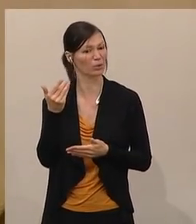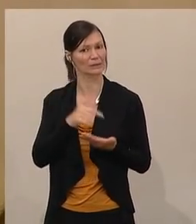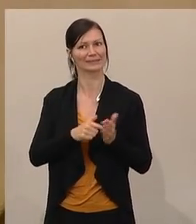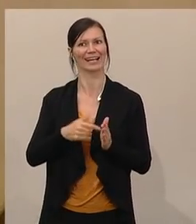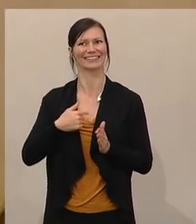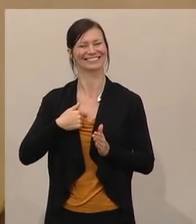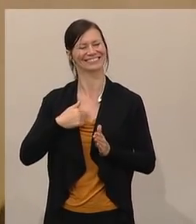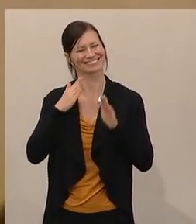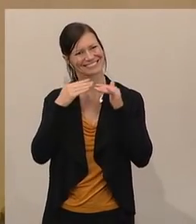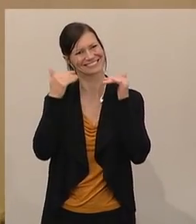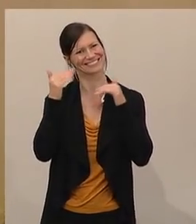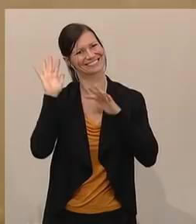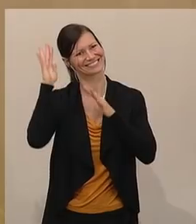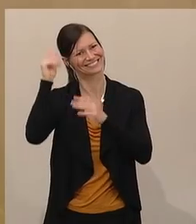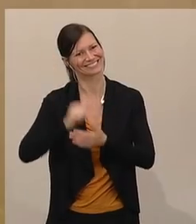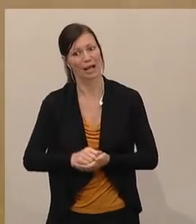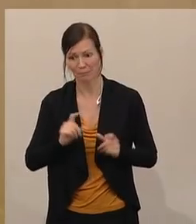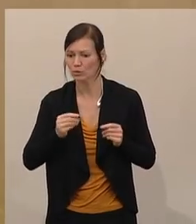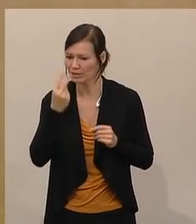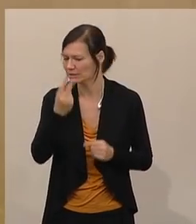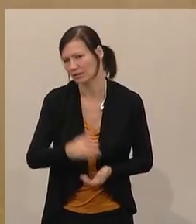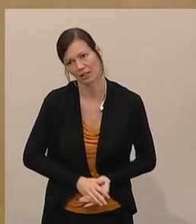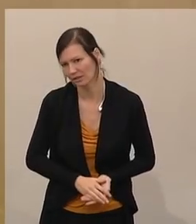bereits das erste Anzeichen für die anstehende Anstandslosigkeit.